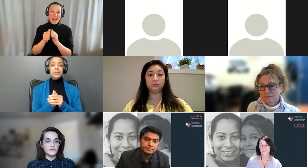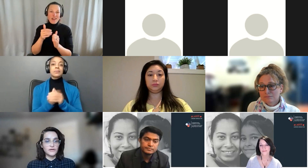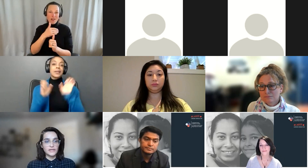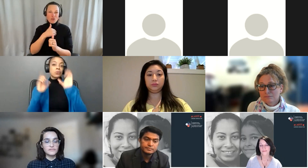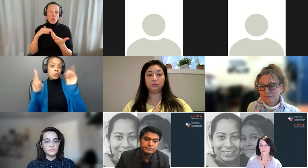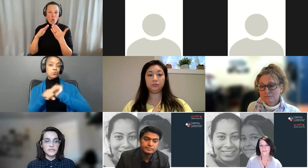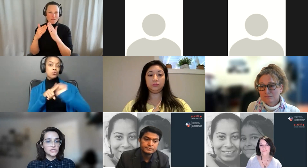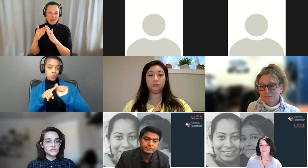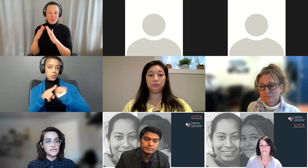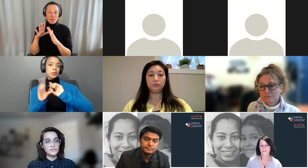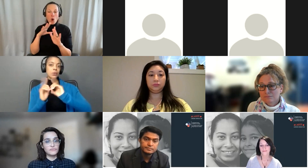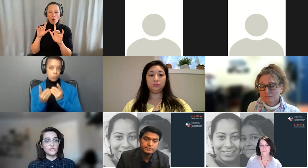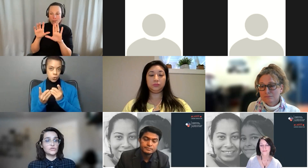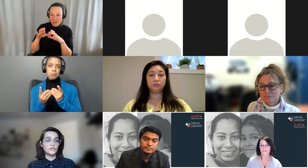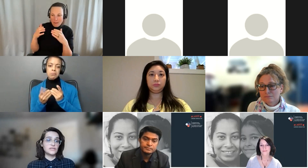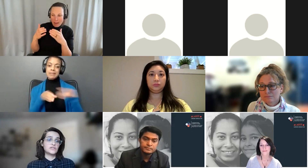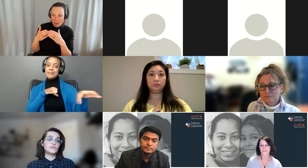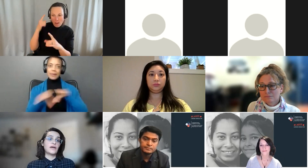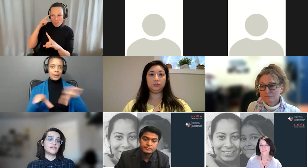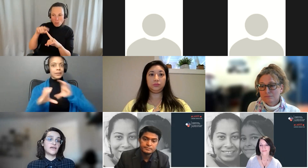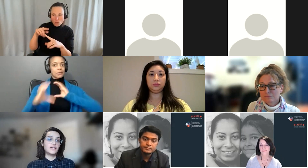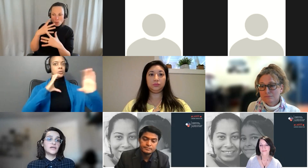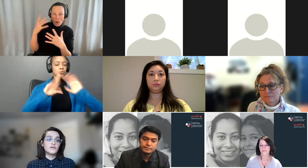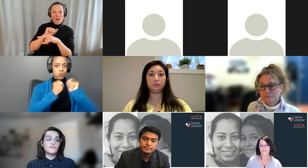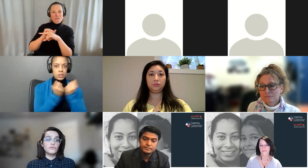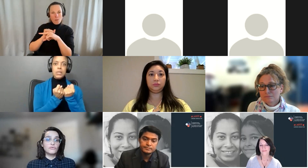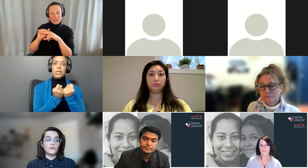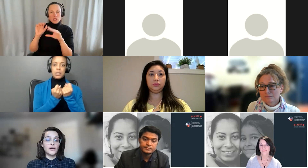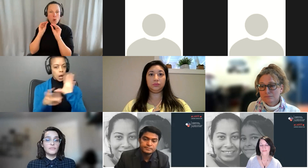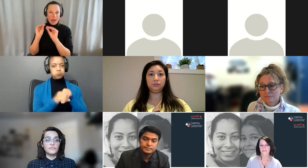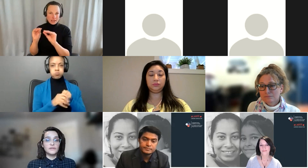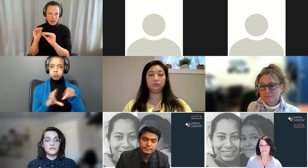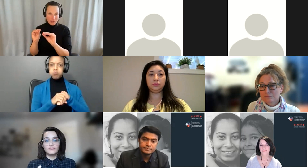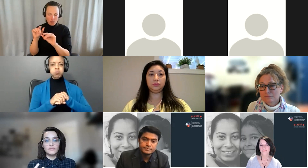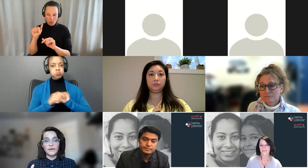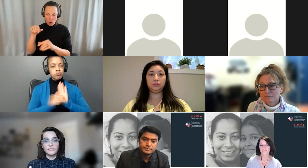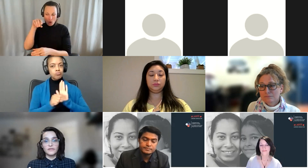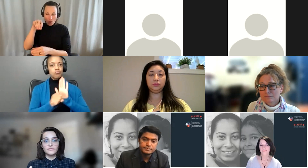département d'éducation et de formation où nous essayons